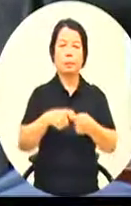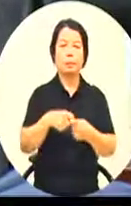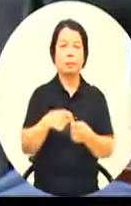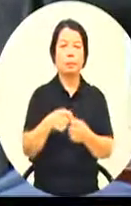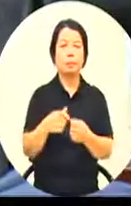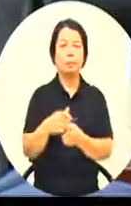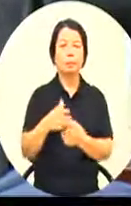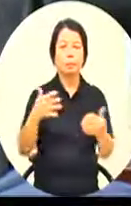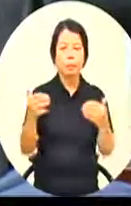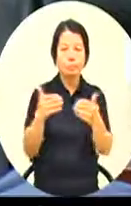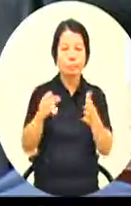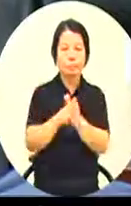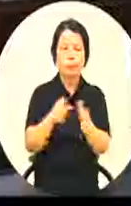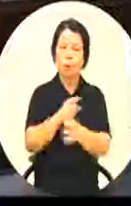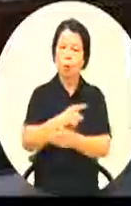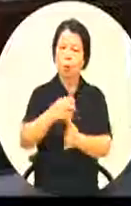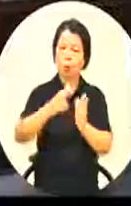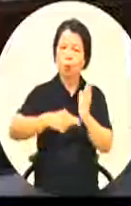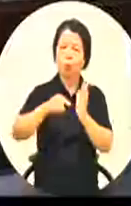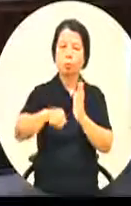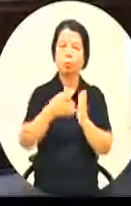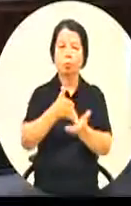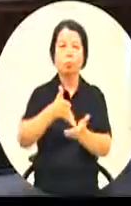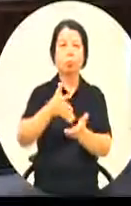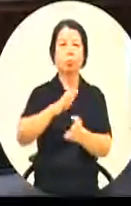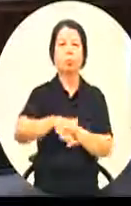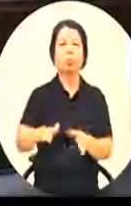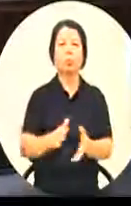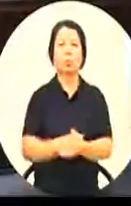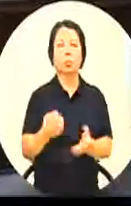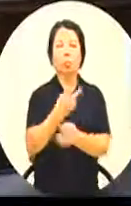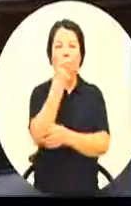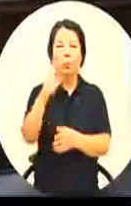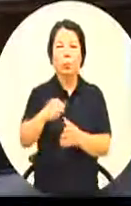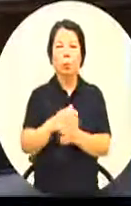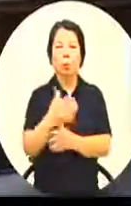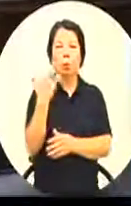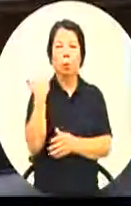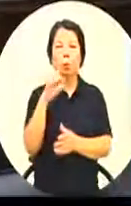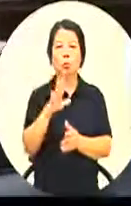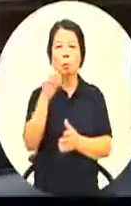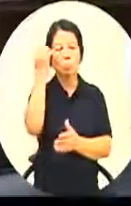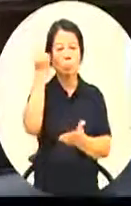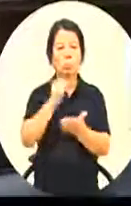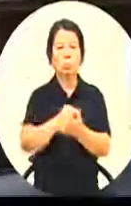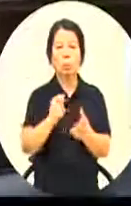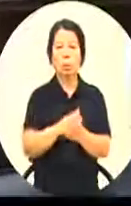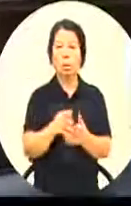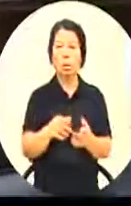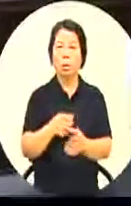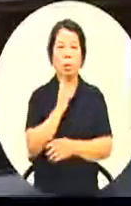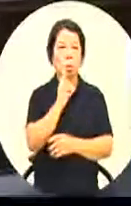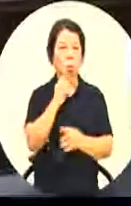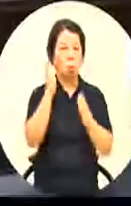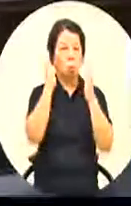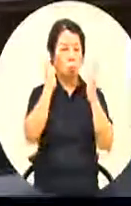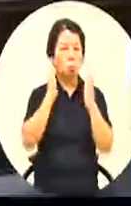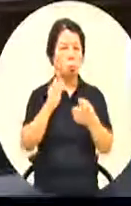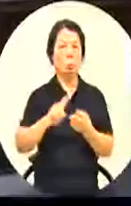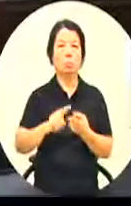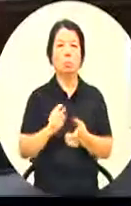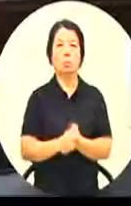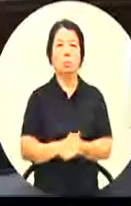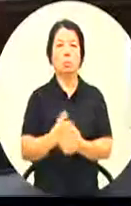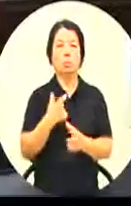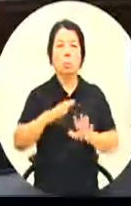只是我在这一次的访问之中，我发现了一个我过去误以为是一个很正常的状况，但是询问之